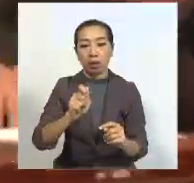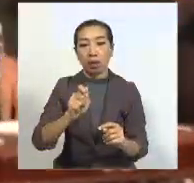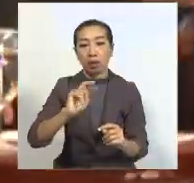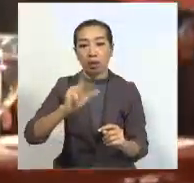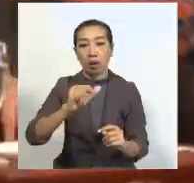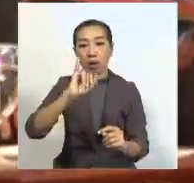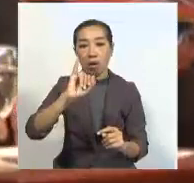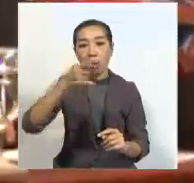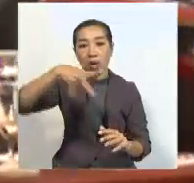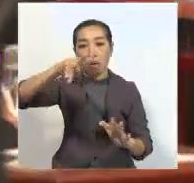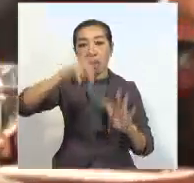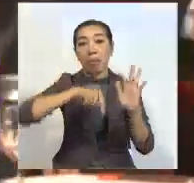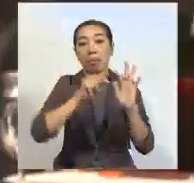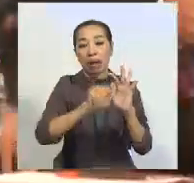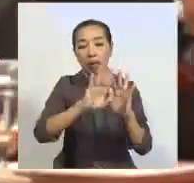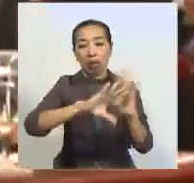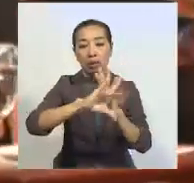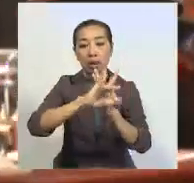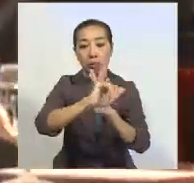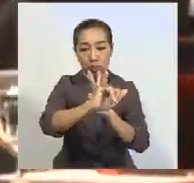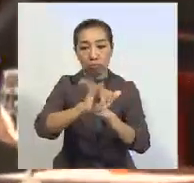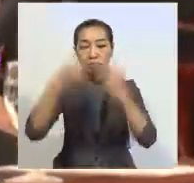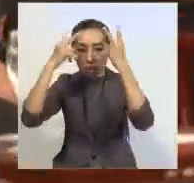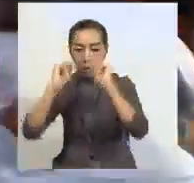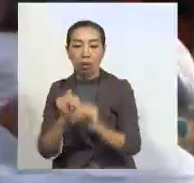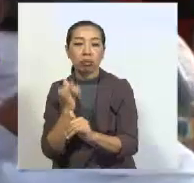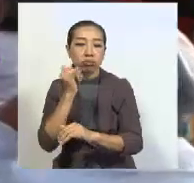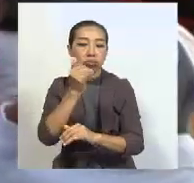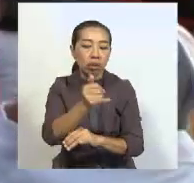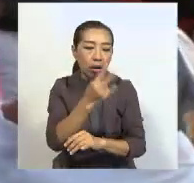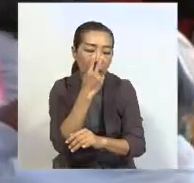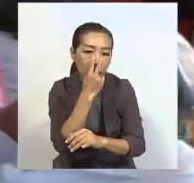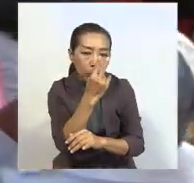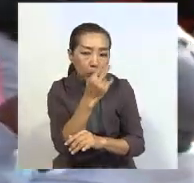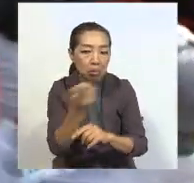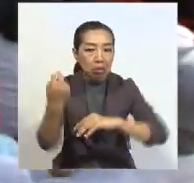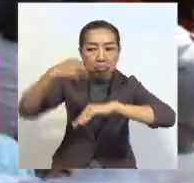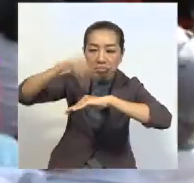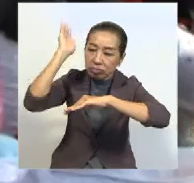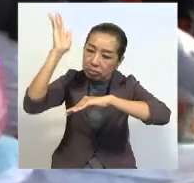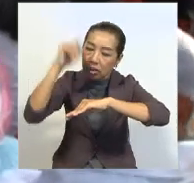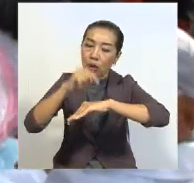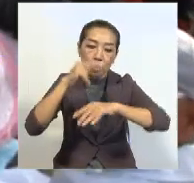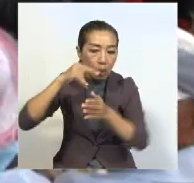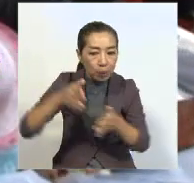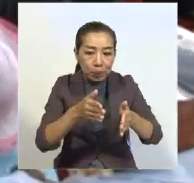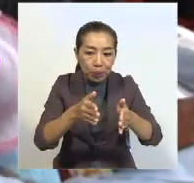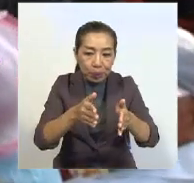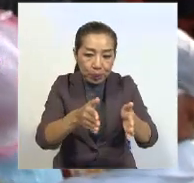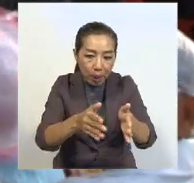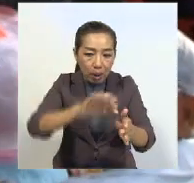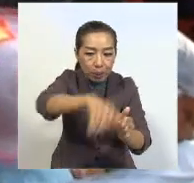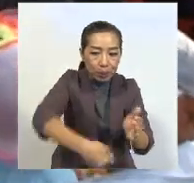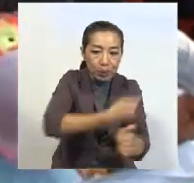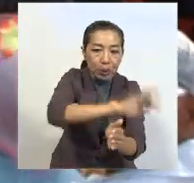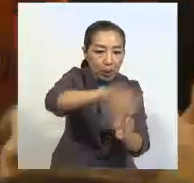ค่ะพลเอกประยุทธ์จันทร์โอชานายกรัฐมนตรีไปรับฟังบรรยายสรุปผลการดำเนินโครงการฟื้นฟูและพัฒนาคูคลองโดยการบูรณา